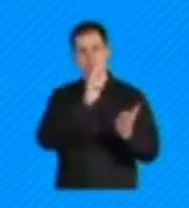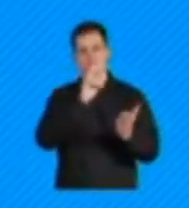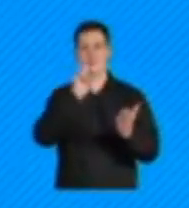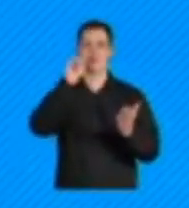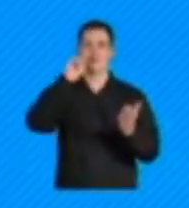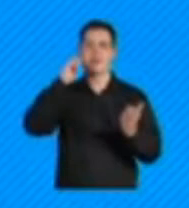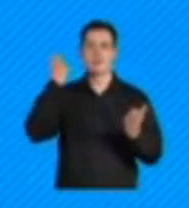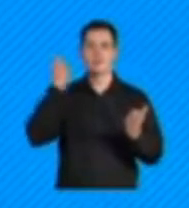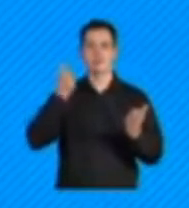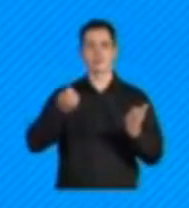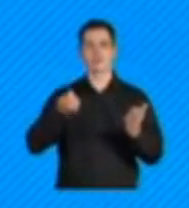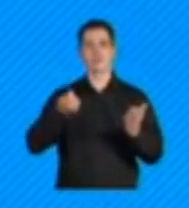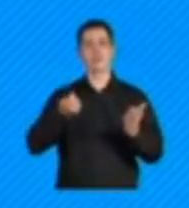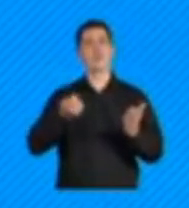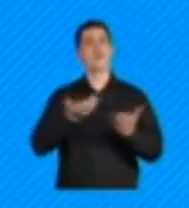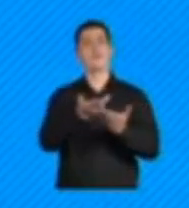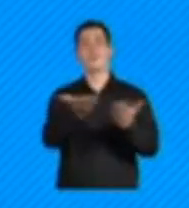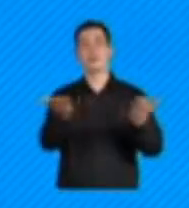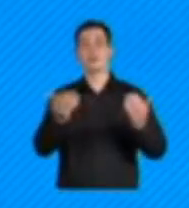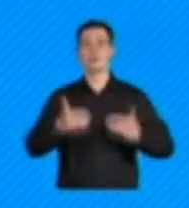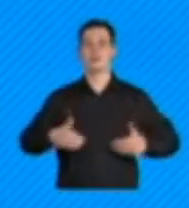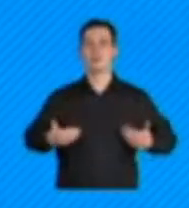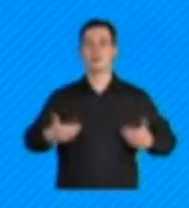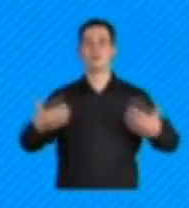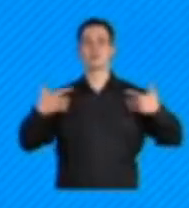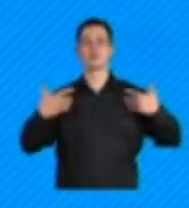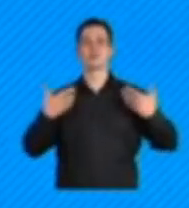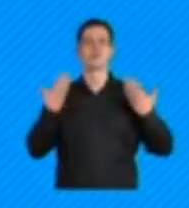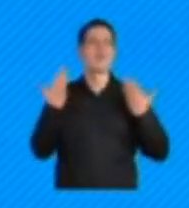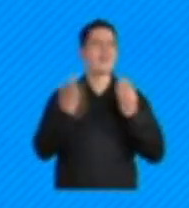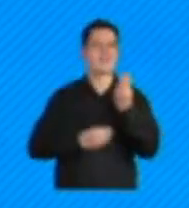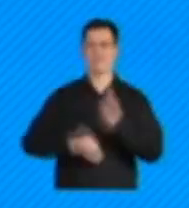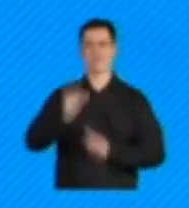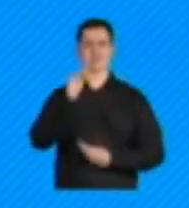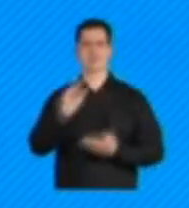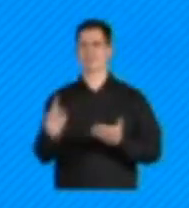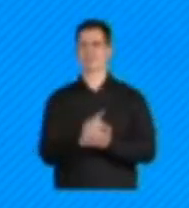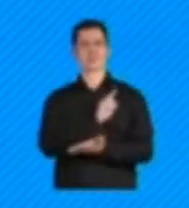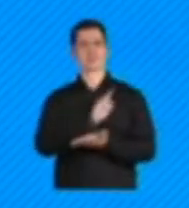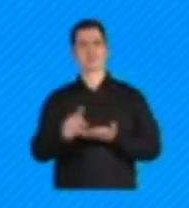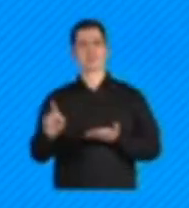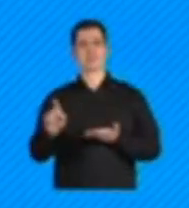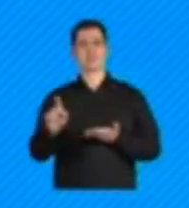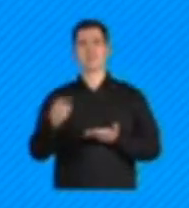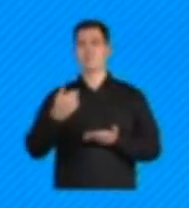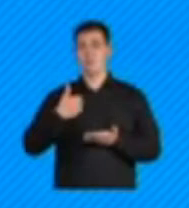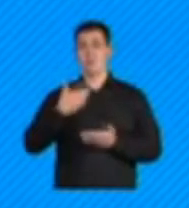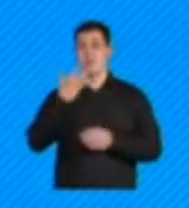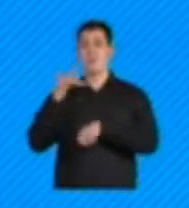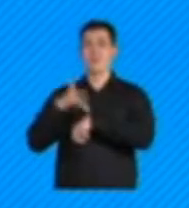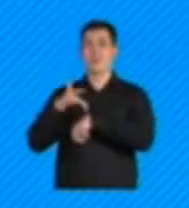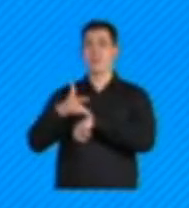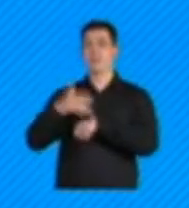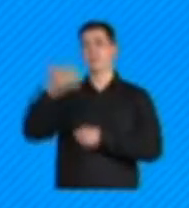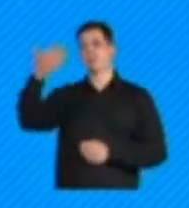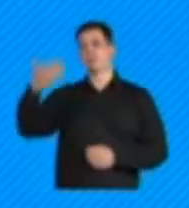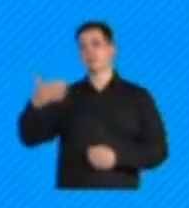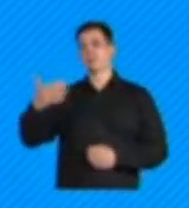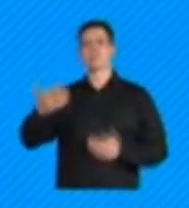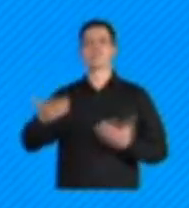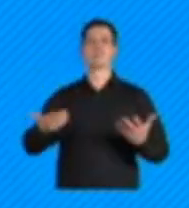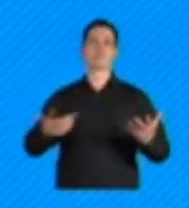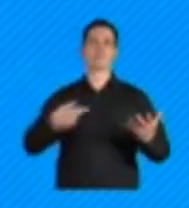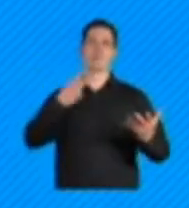dziadkowie, to wasze zdrowie i wasze życie jest najbardziej zagrożone. To wynika jednoznacznie z